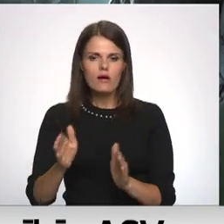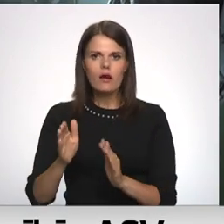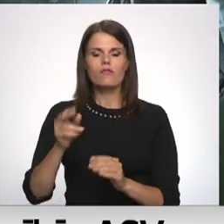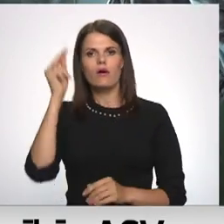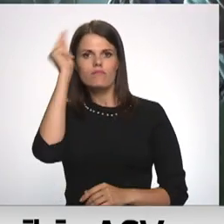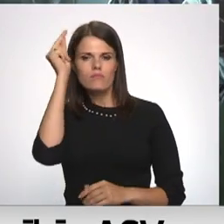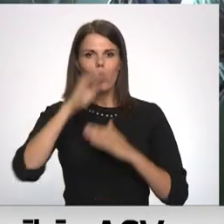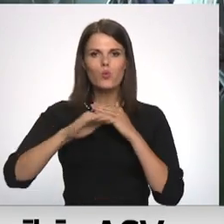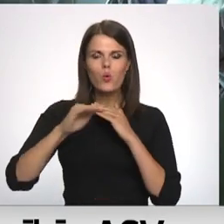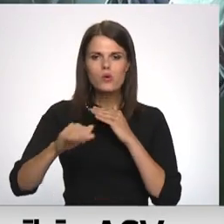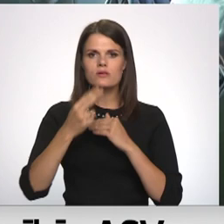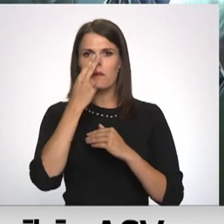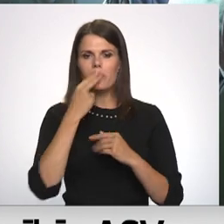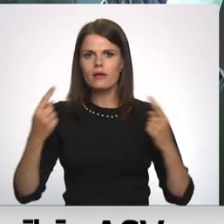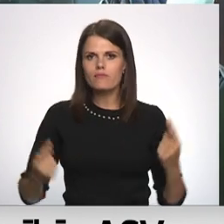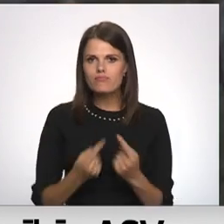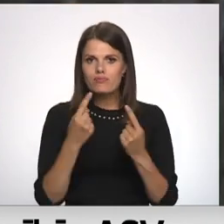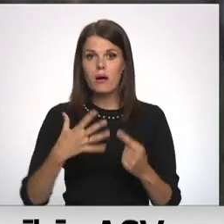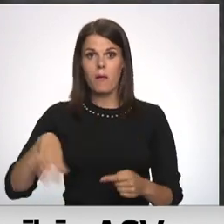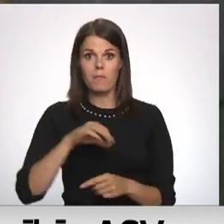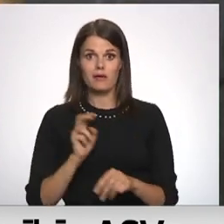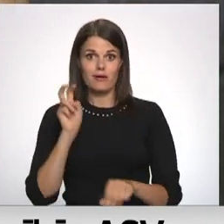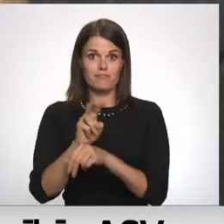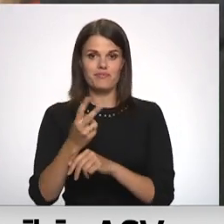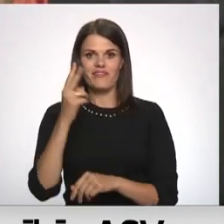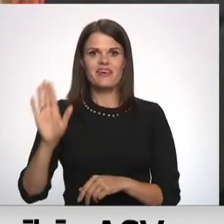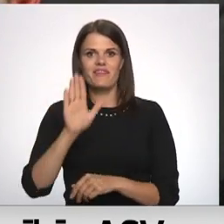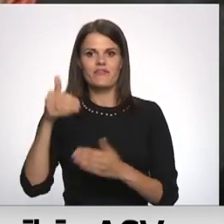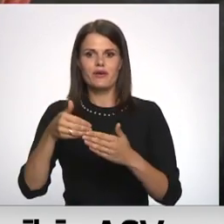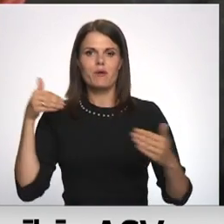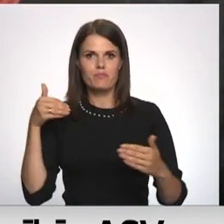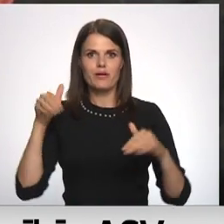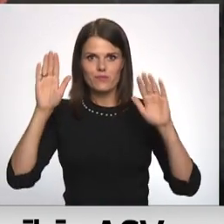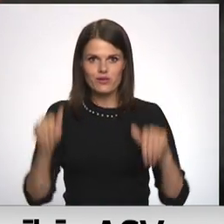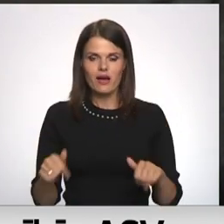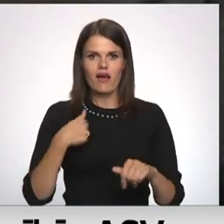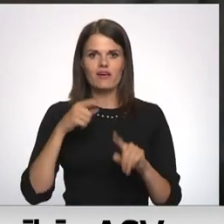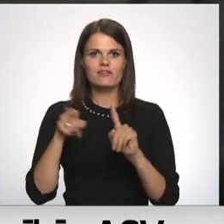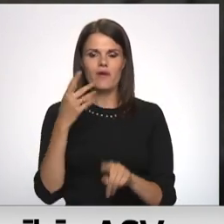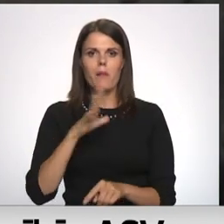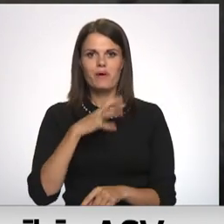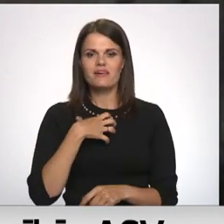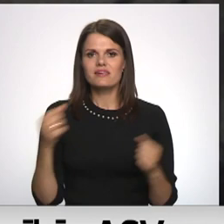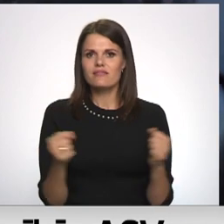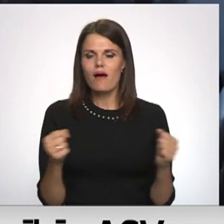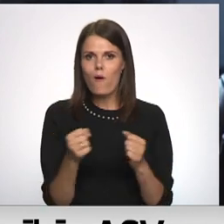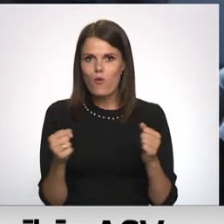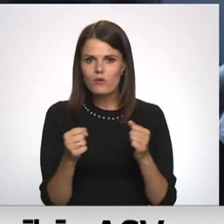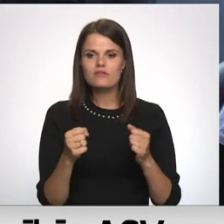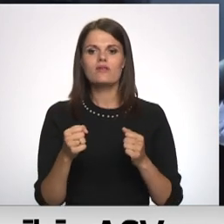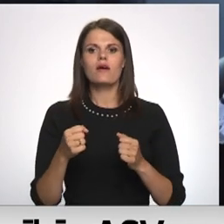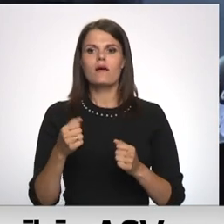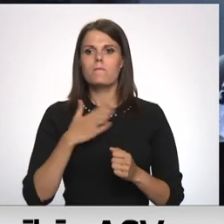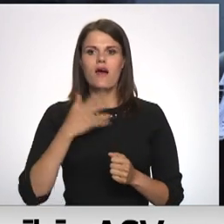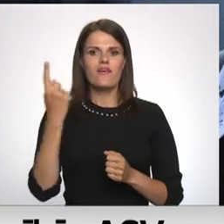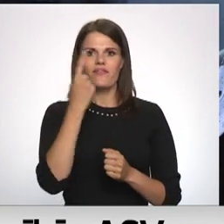lai adaptētos. Mēs ieradāmies 2 dienas pirms starta, plus es vēl saslimu pirms starta. Saaugstējos skaidrs viens, ka mans